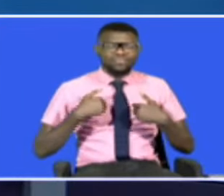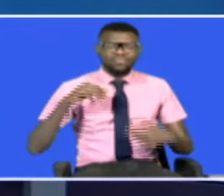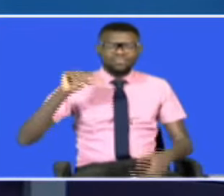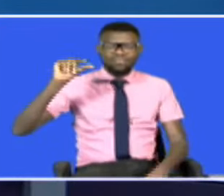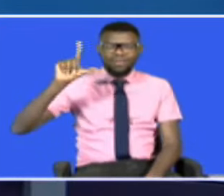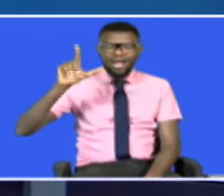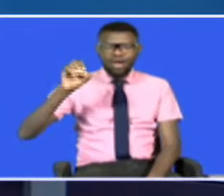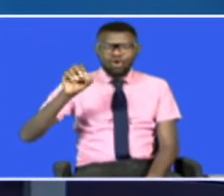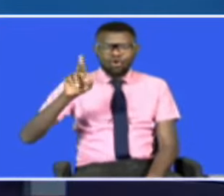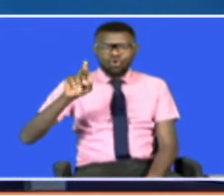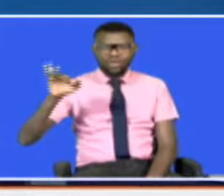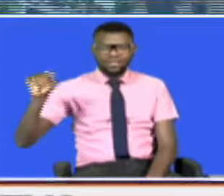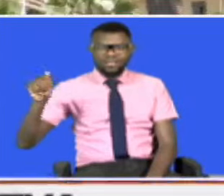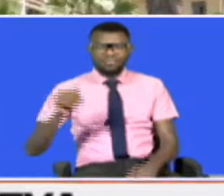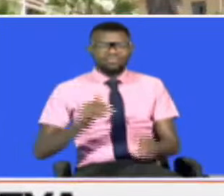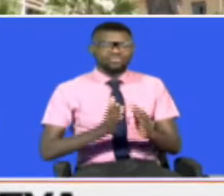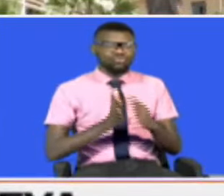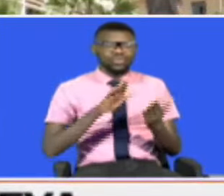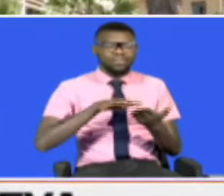zaidi.